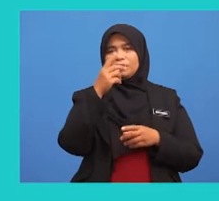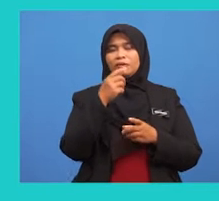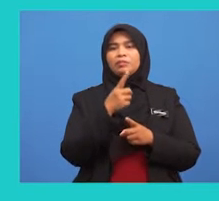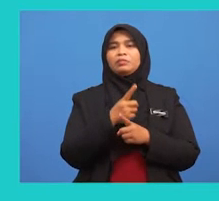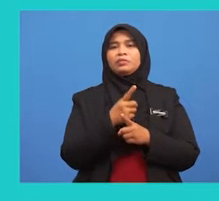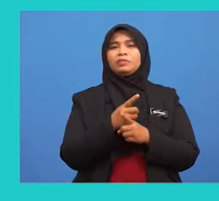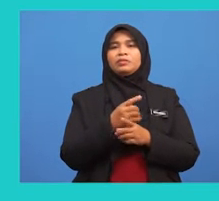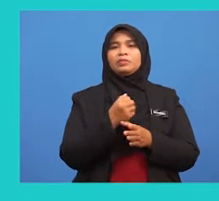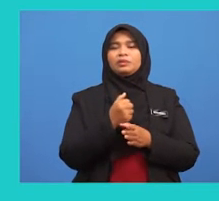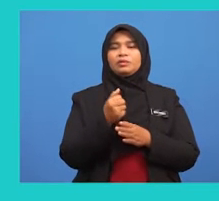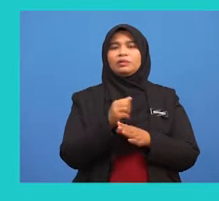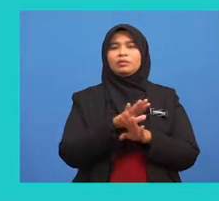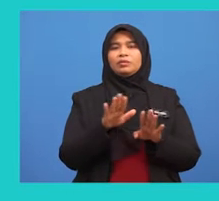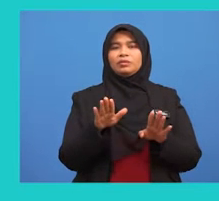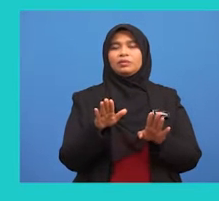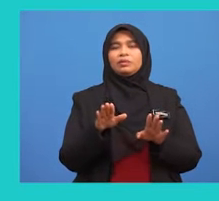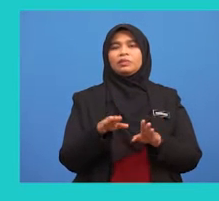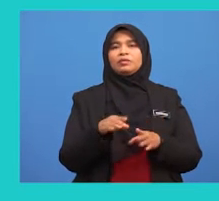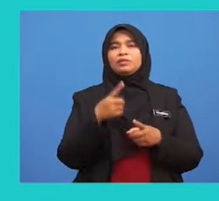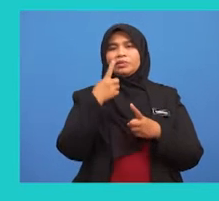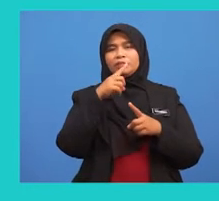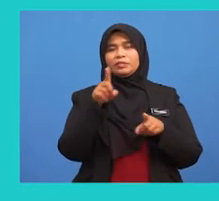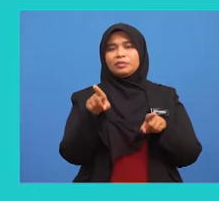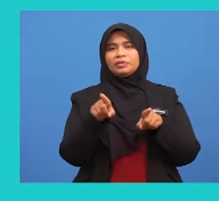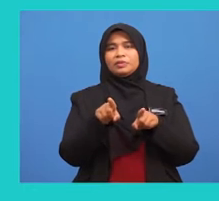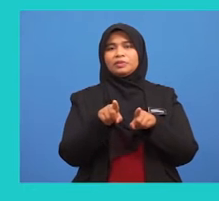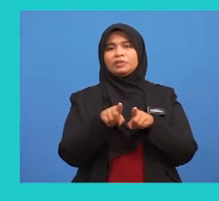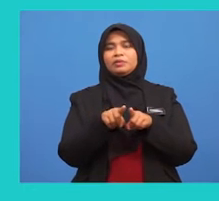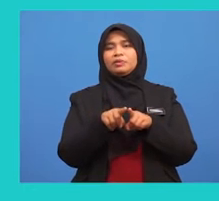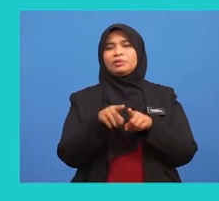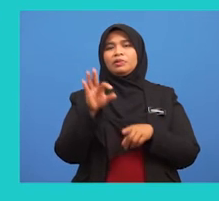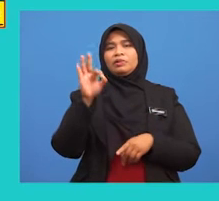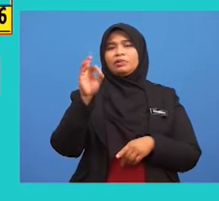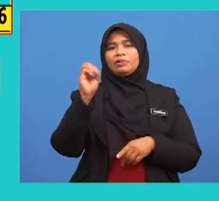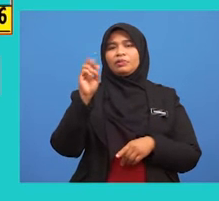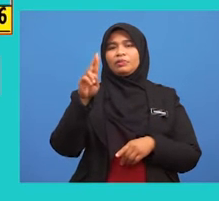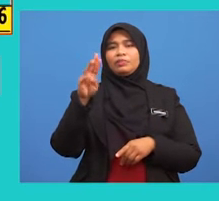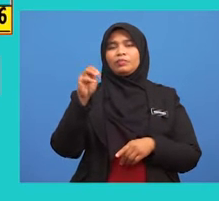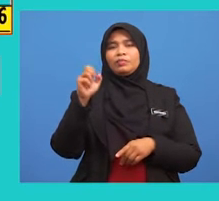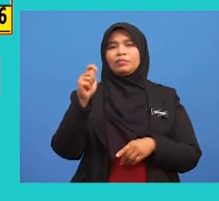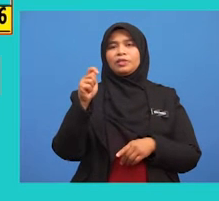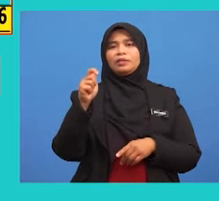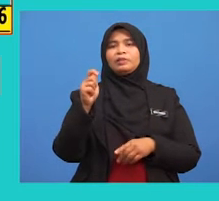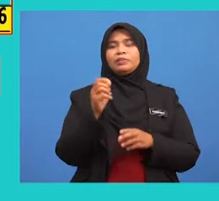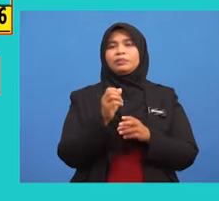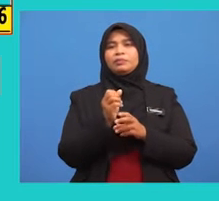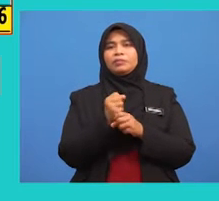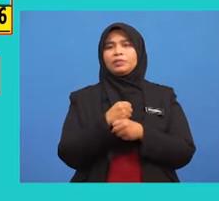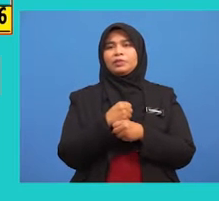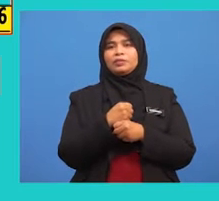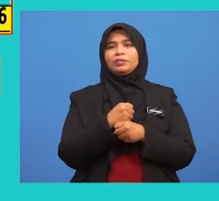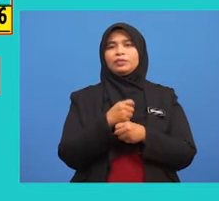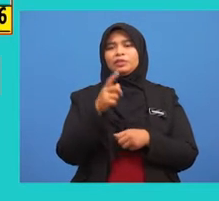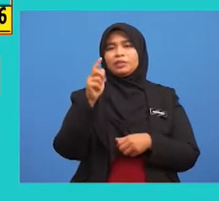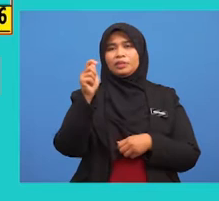Ya, jawapannya sama walaupun menggunakan format yang berbeza, sama ada